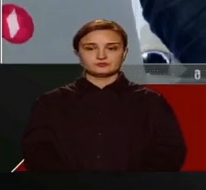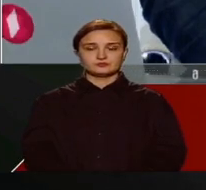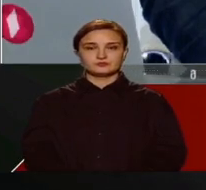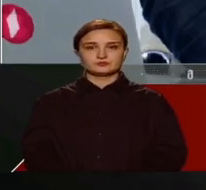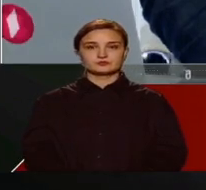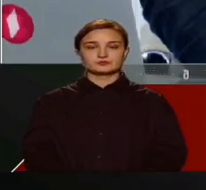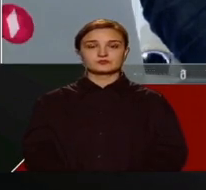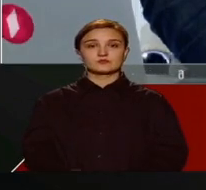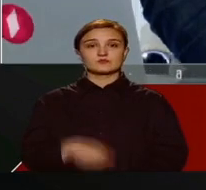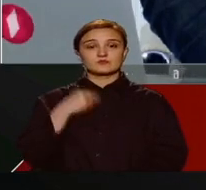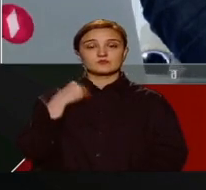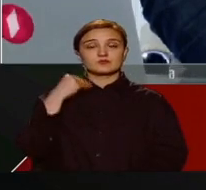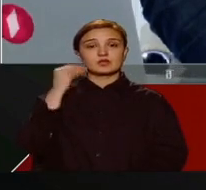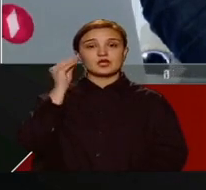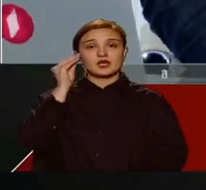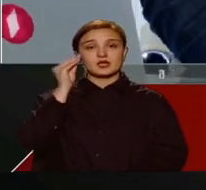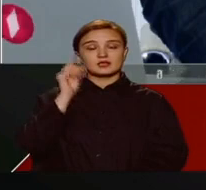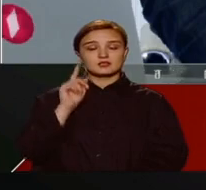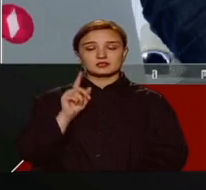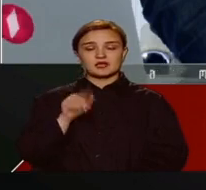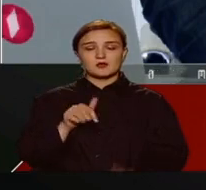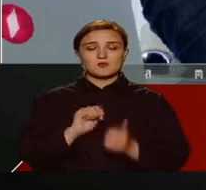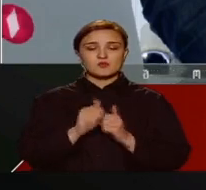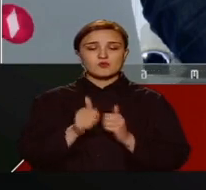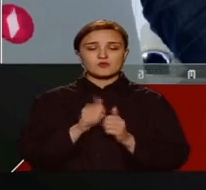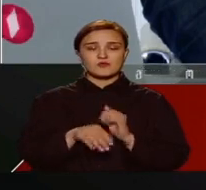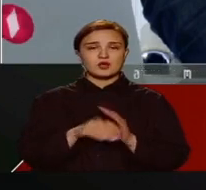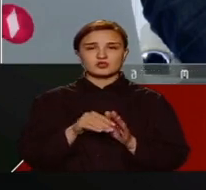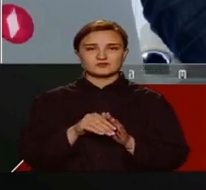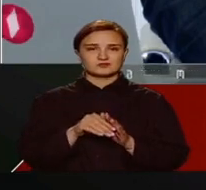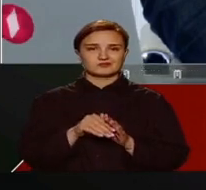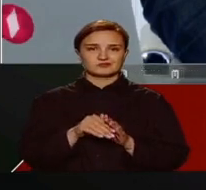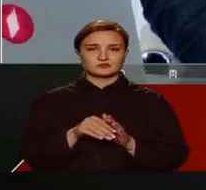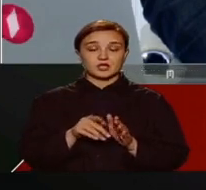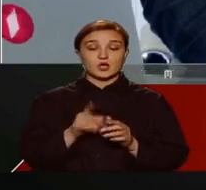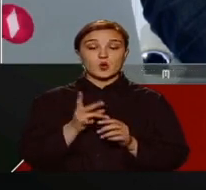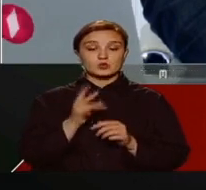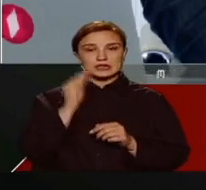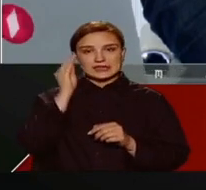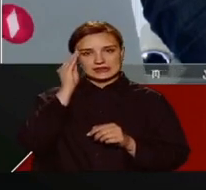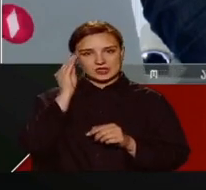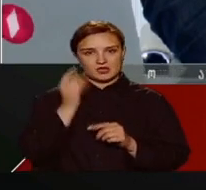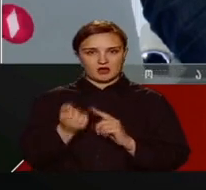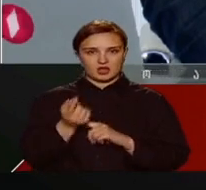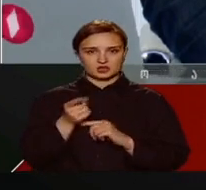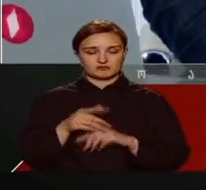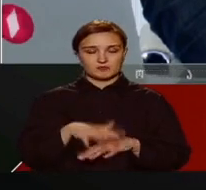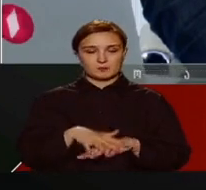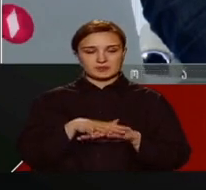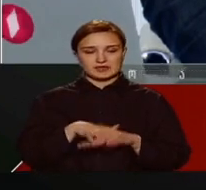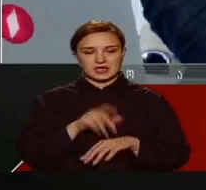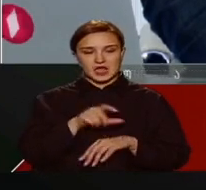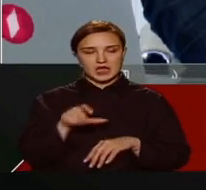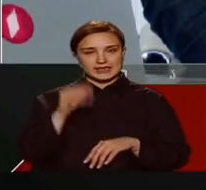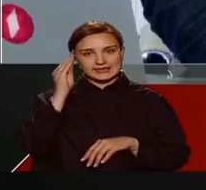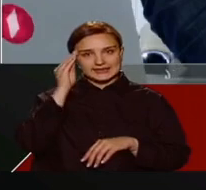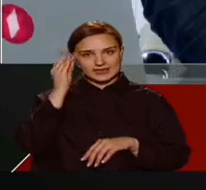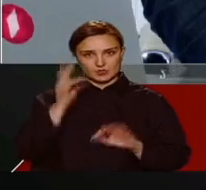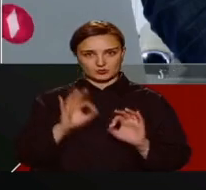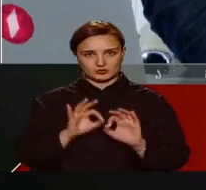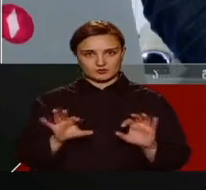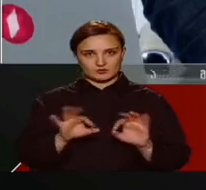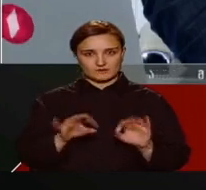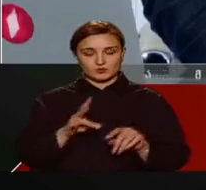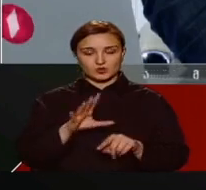ჩემი აზრით, გზა არის იდეის მოფიქრება. რიგარეშე არჩევნებზეც იდეით უნდა გახვიდე. მიტინგზე ხალხსაც იდეით უნდა მოუწოდო